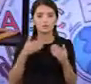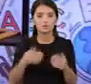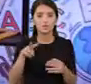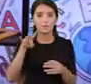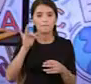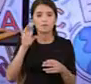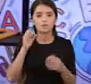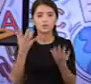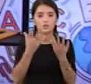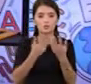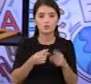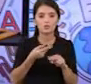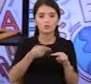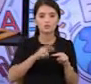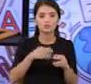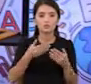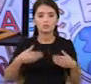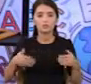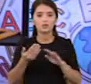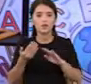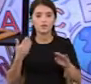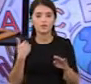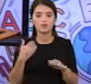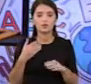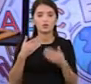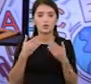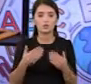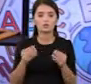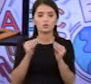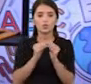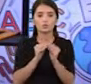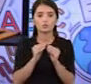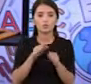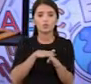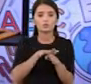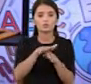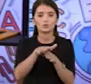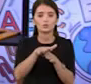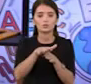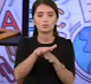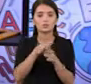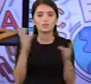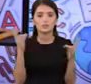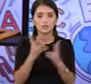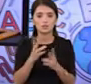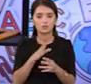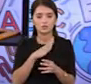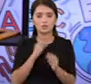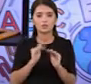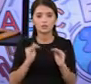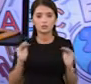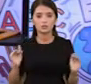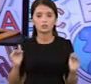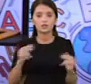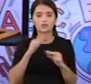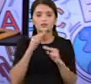shunday misollarni hisoblash uchun biz avvalo ularni 10 ga to'ldirib olishimiz zarur ekan,